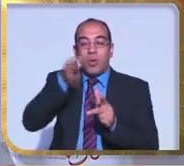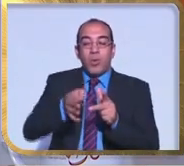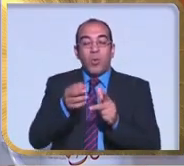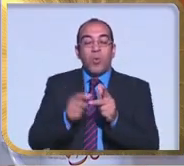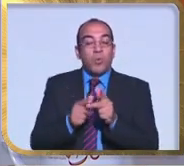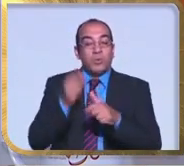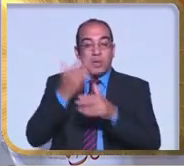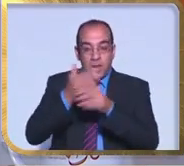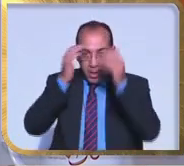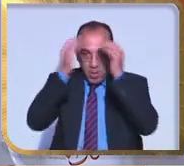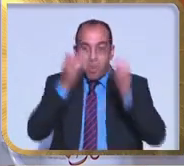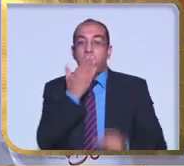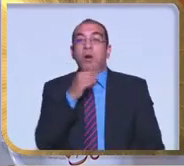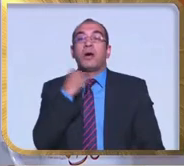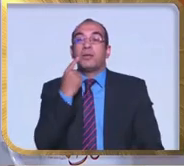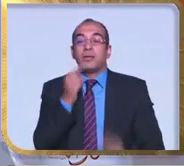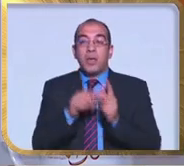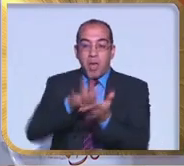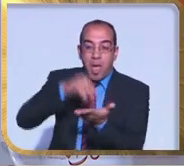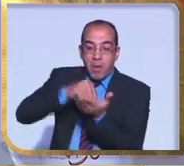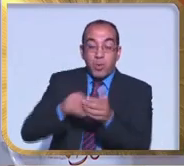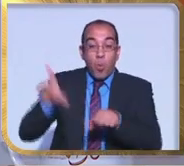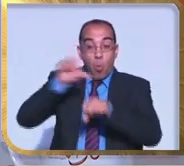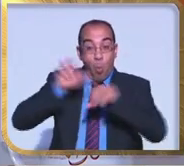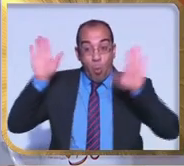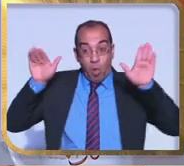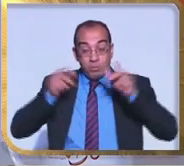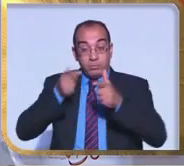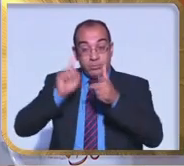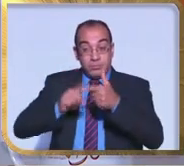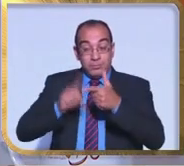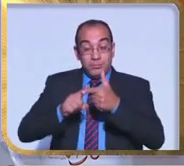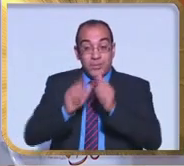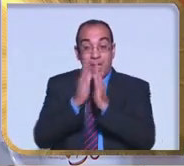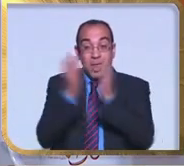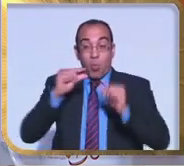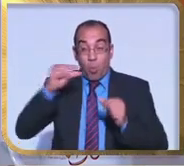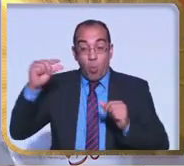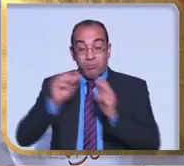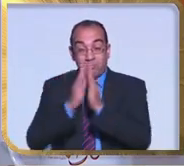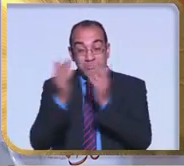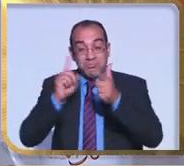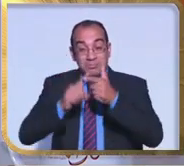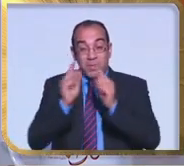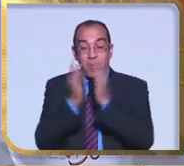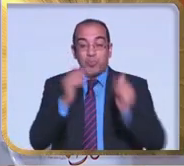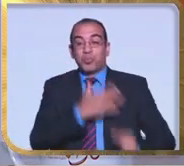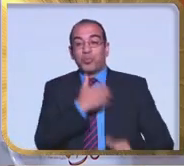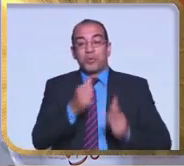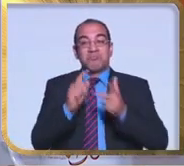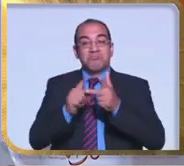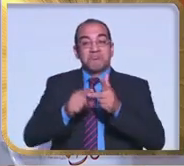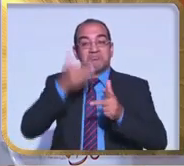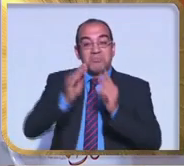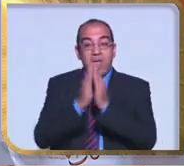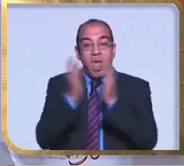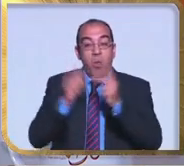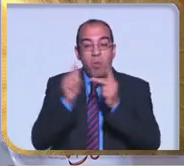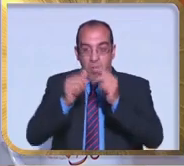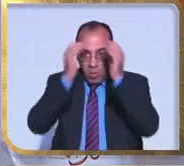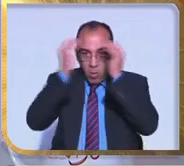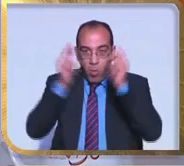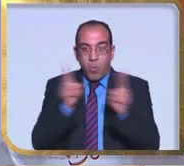يقصده الإمام البخاري، إن يبتدي ببدء الوحي ثم كتاب بدء الوحي، كتاب الإيمان ثم كتاب